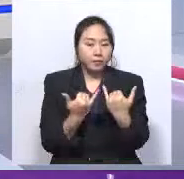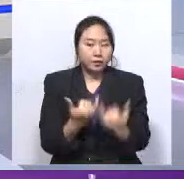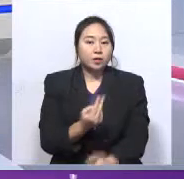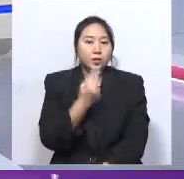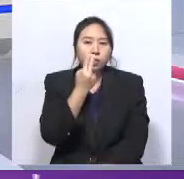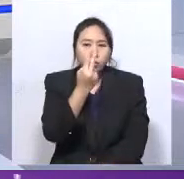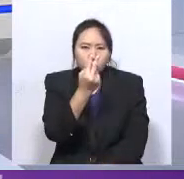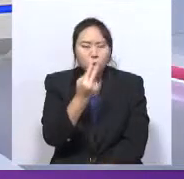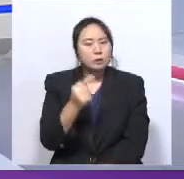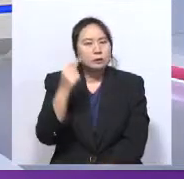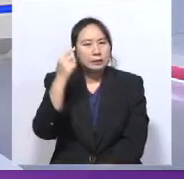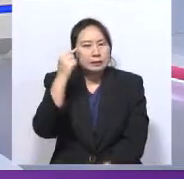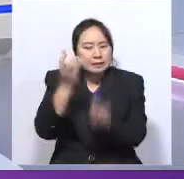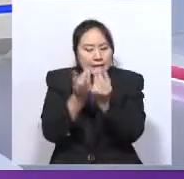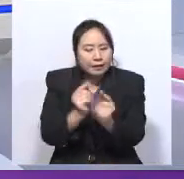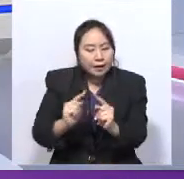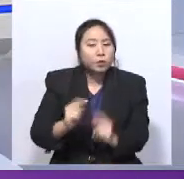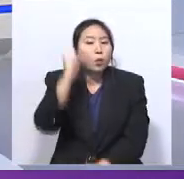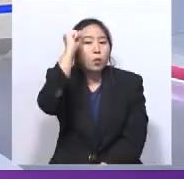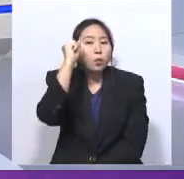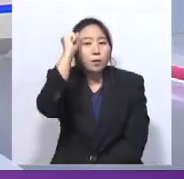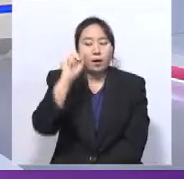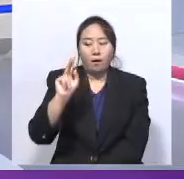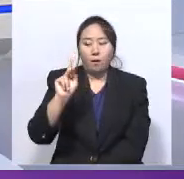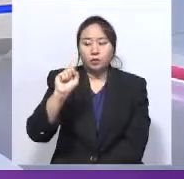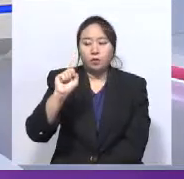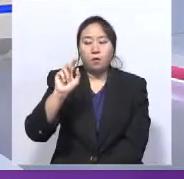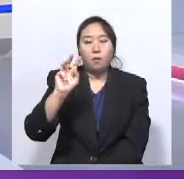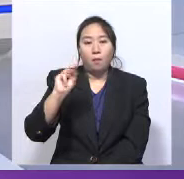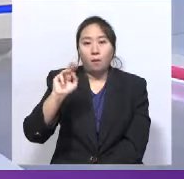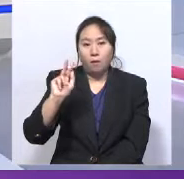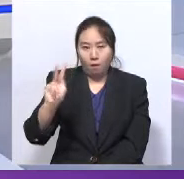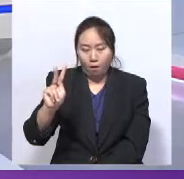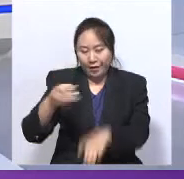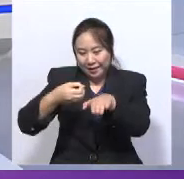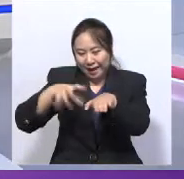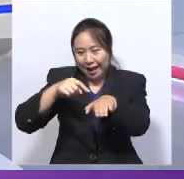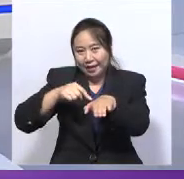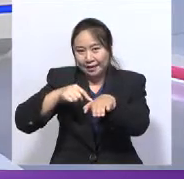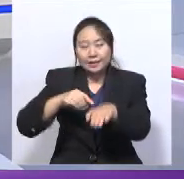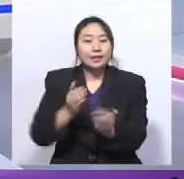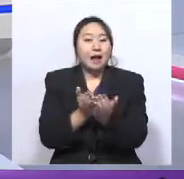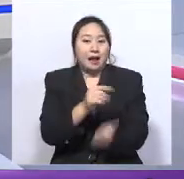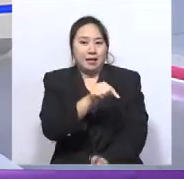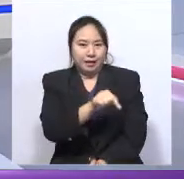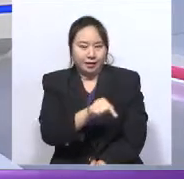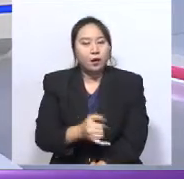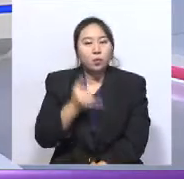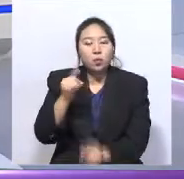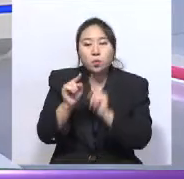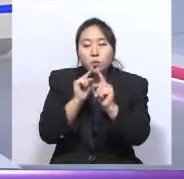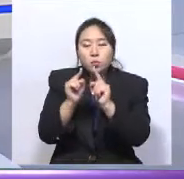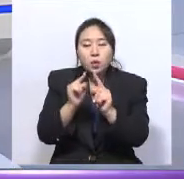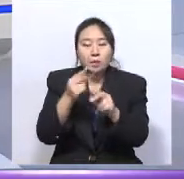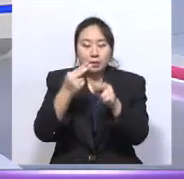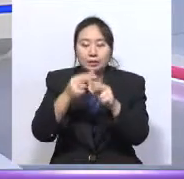จะไปตรวจสอบรายละเอียดข้อเท็จจริงนะครับกรณีรถเมย์ NGV ของขสมกได้รับความเสียหายที่บริเวณท่าเรือแหลมฉบังกับร้อยตำรวจตรี